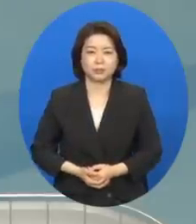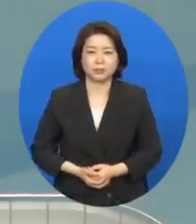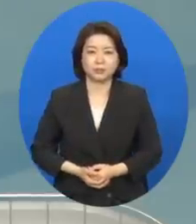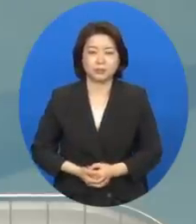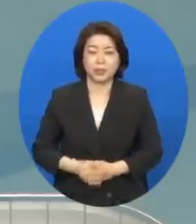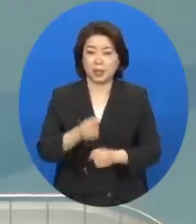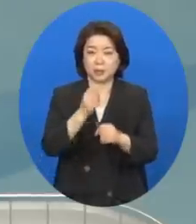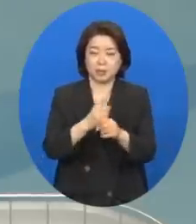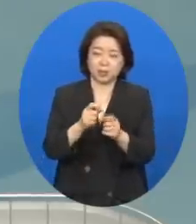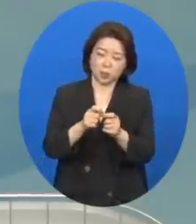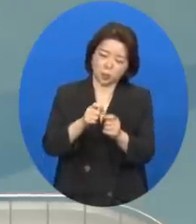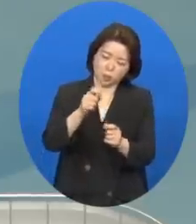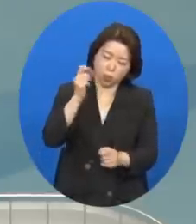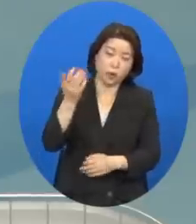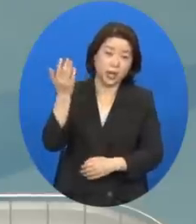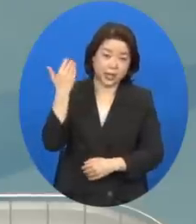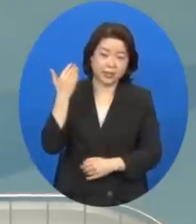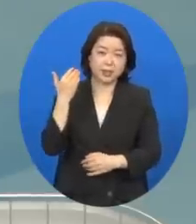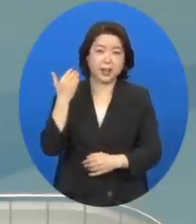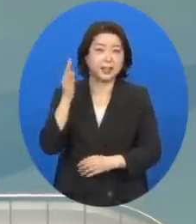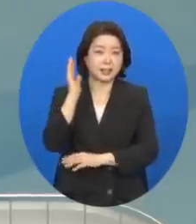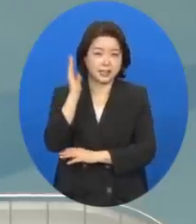벌써 오래전 이야기예요.